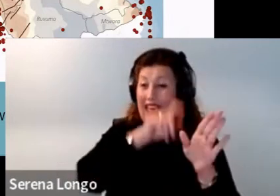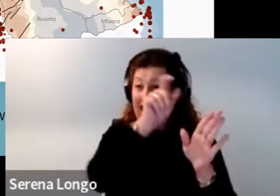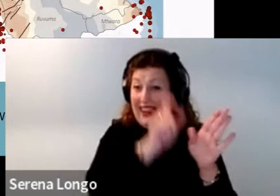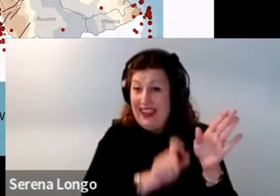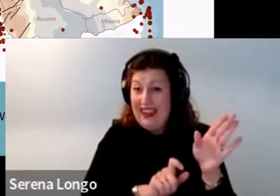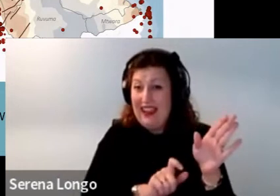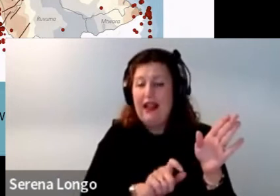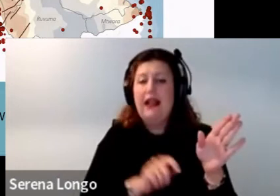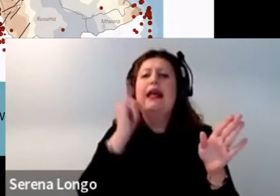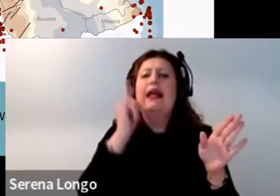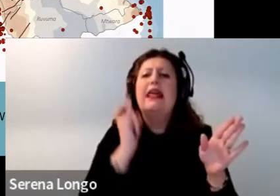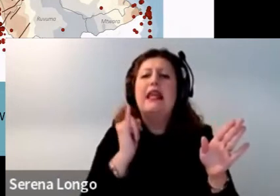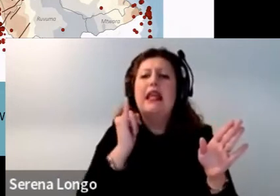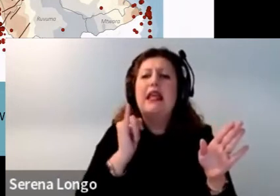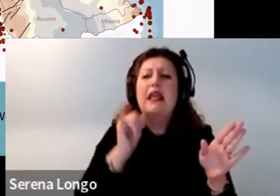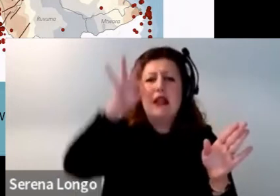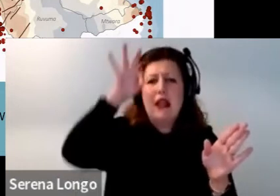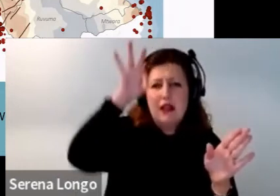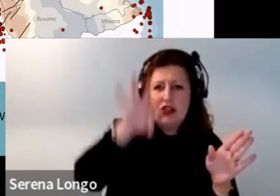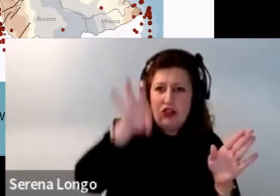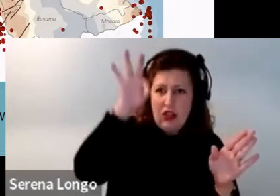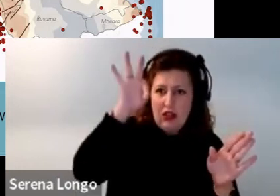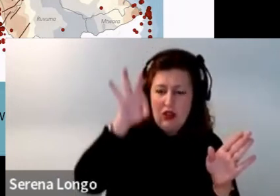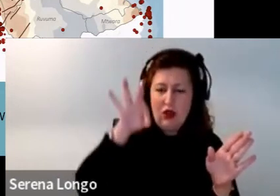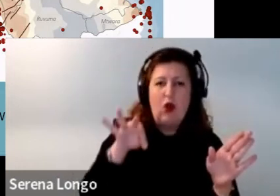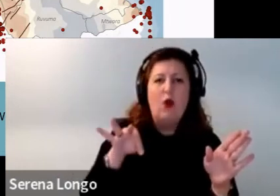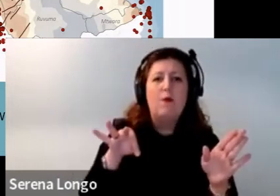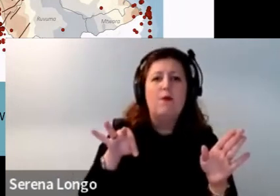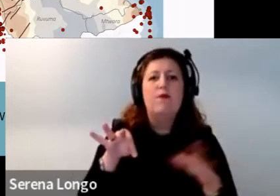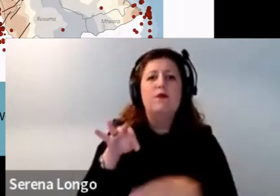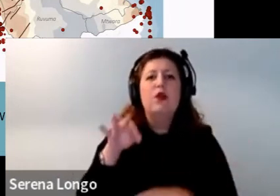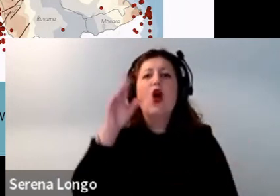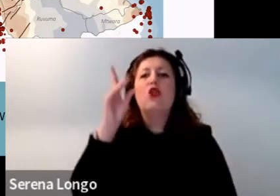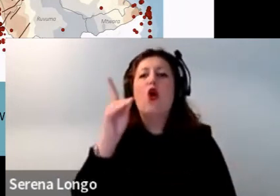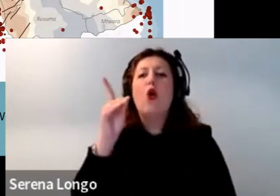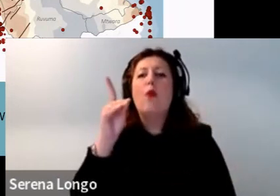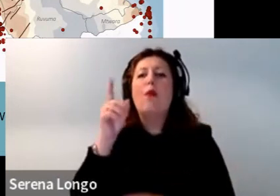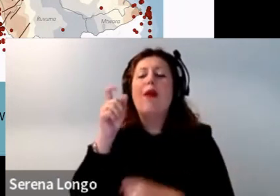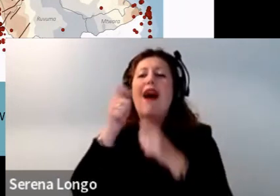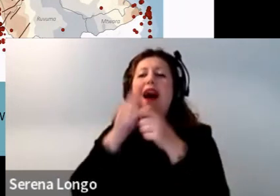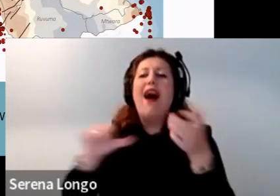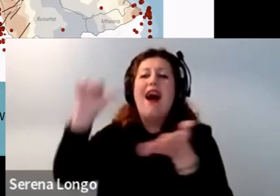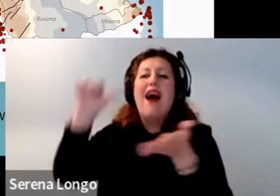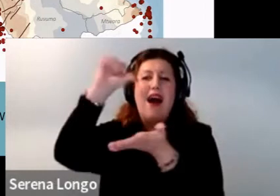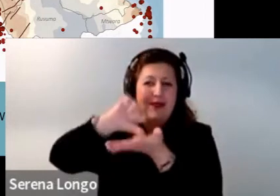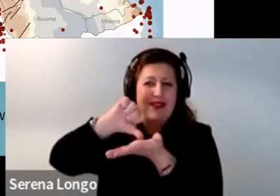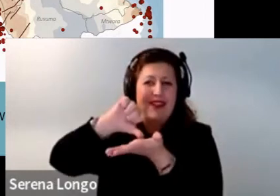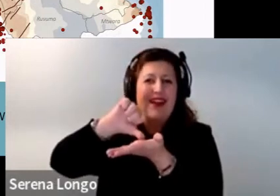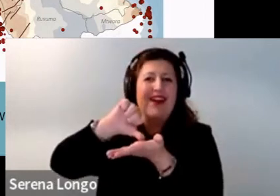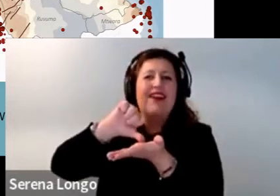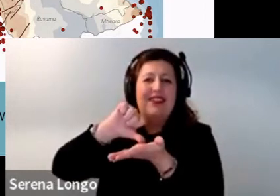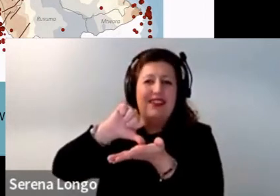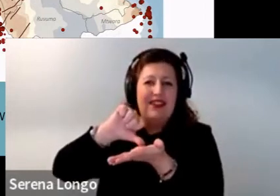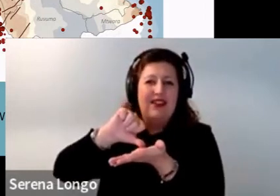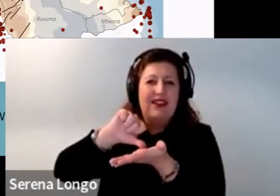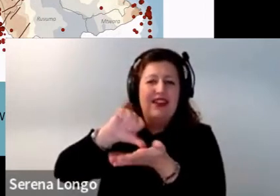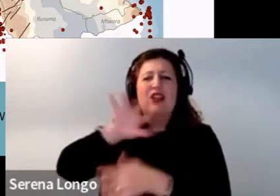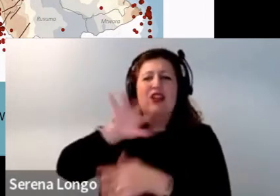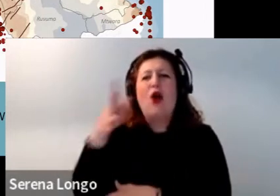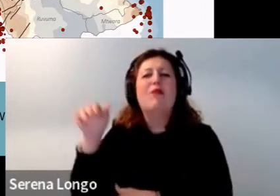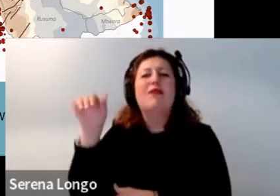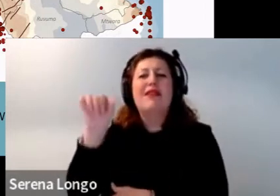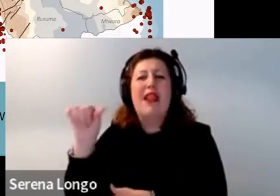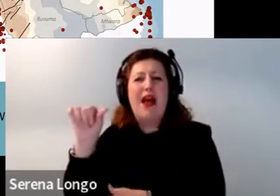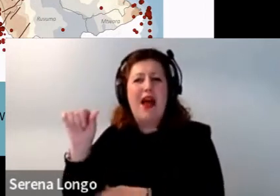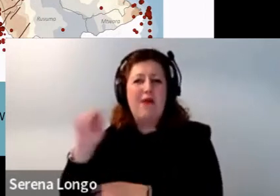meno al centro. Quindi Dodoma, la capitale, è qua sopra e Dar es Salaam è la seconda città, forse la prima